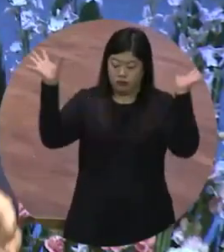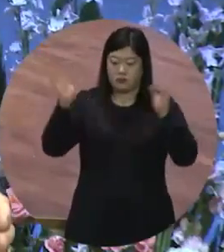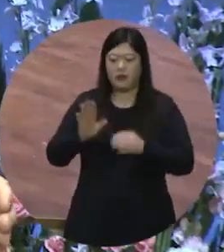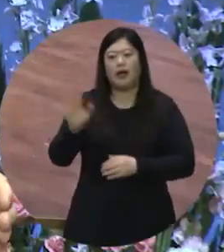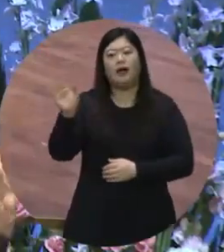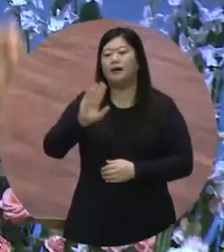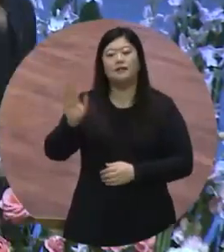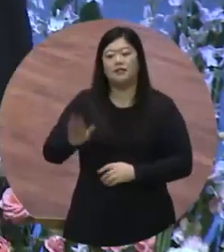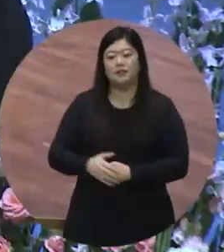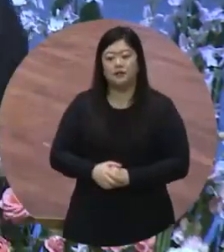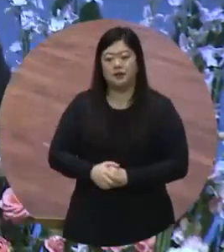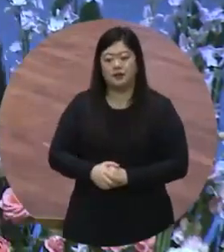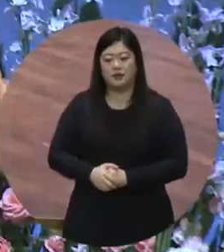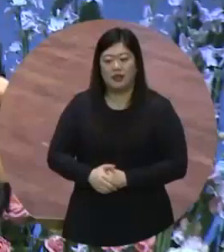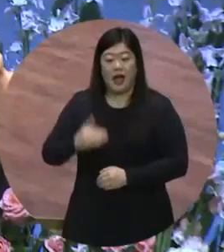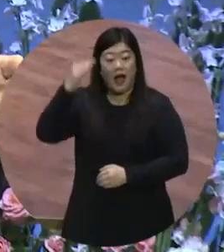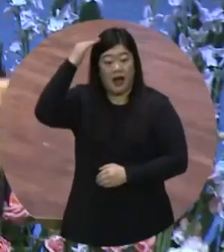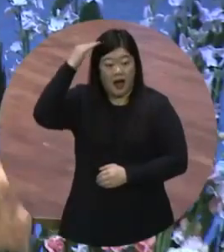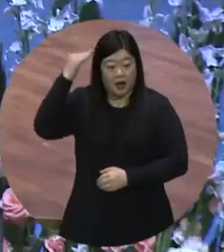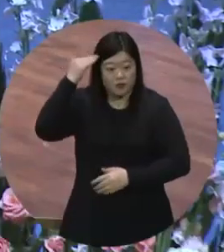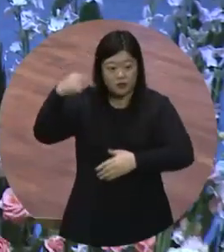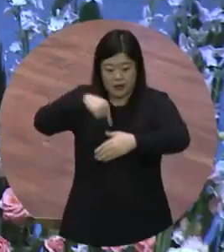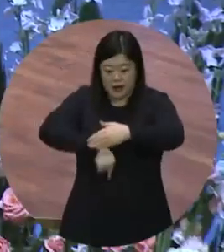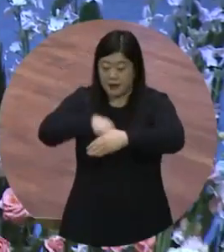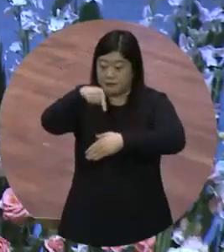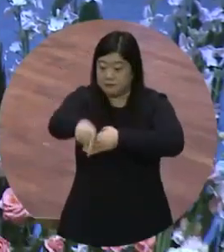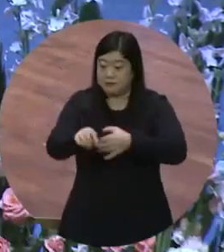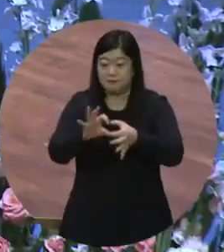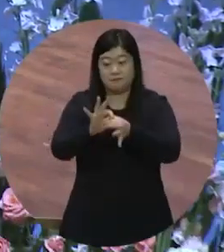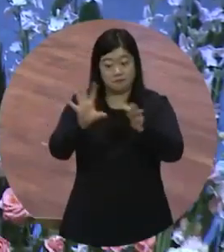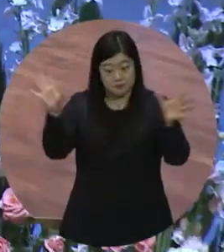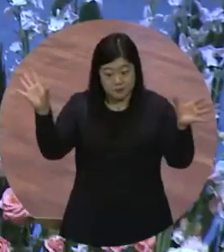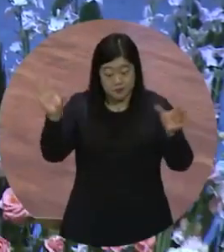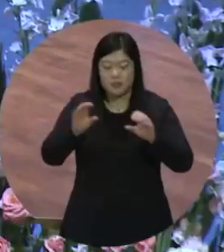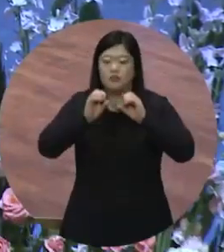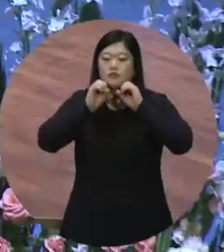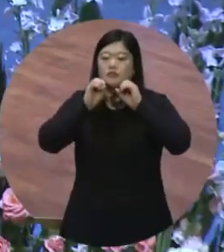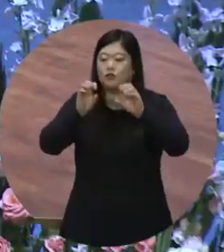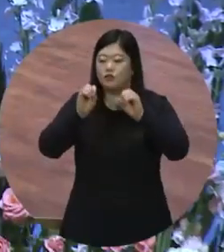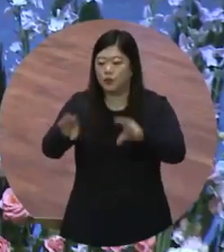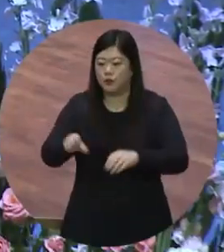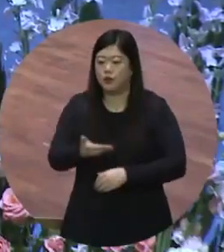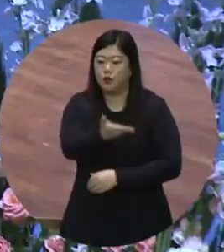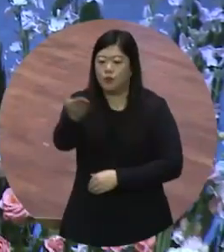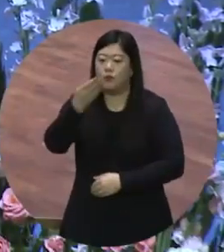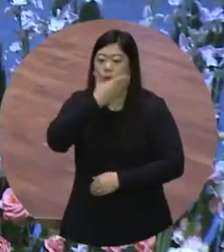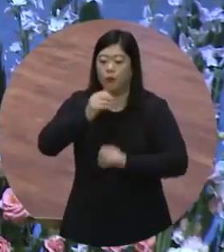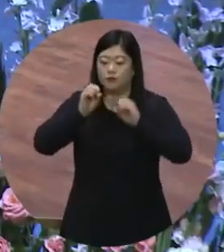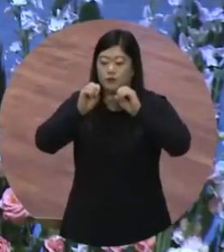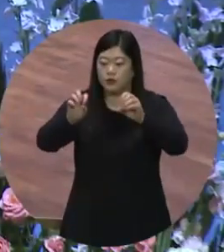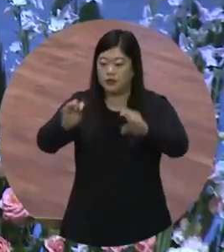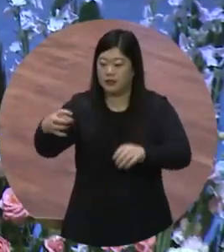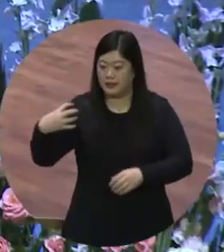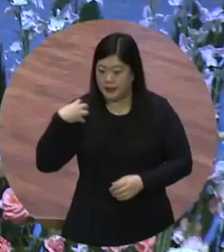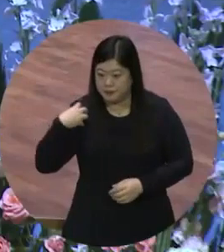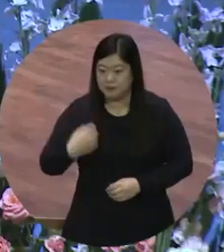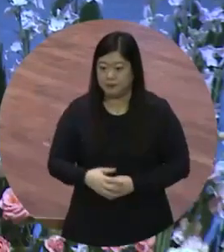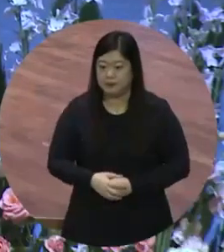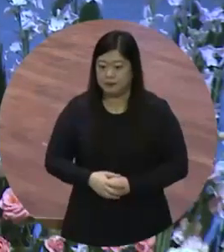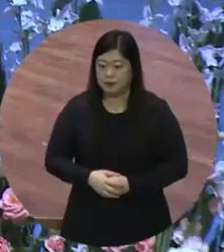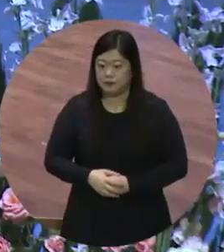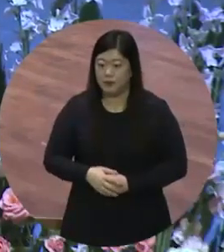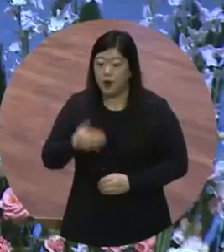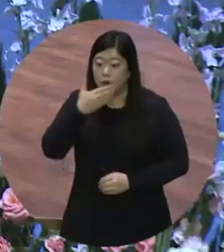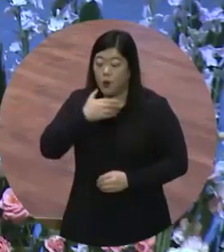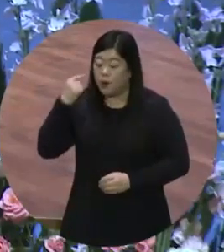예수 믿었다 그러면 당장 그날부터 선교사예요. 복음을 증거할 사명이 있다 그 말이요. 복음을 나눠야 될